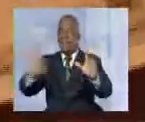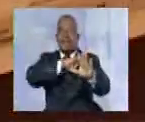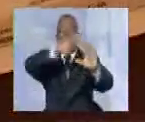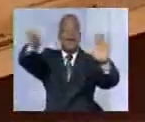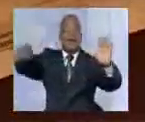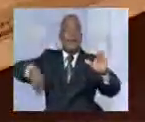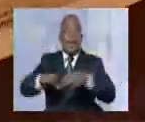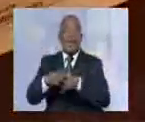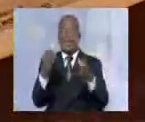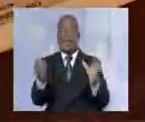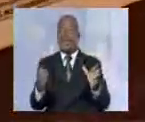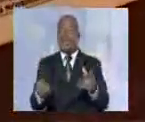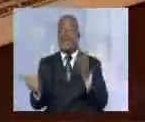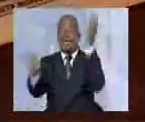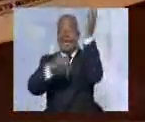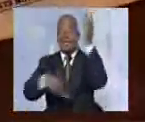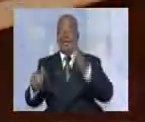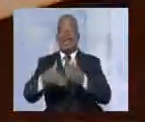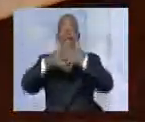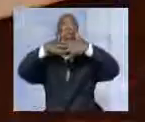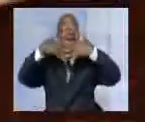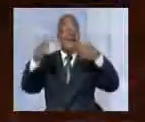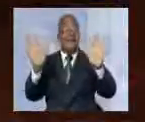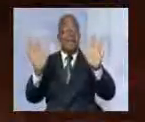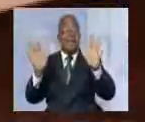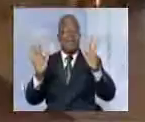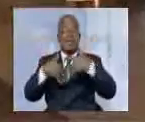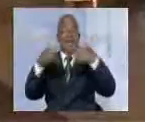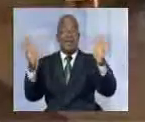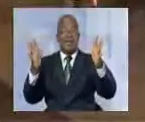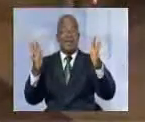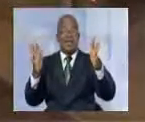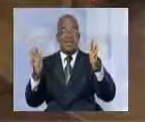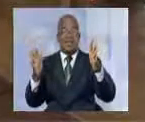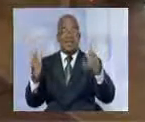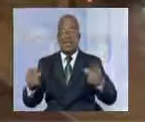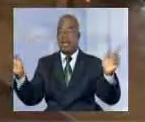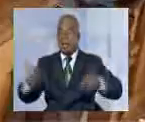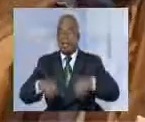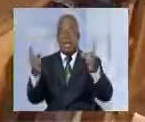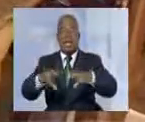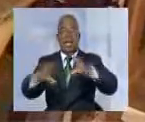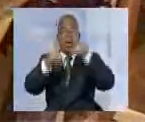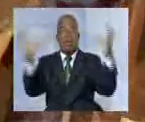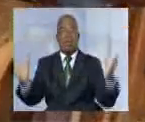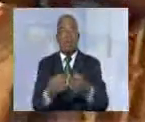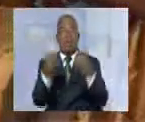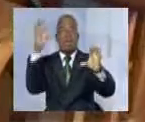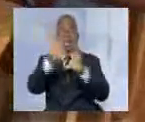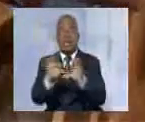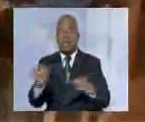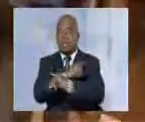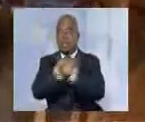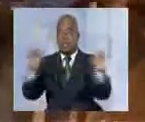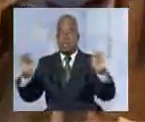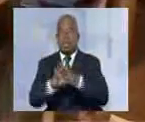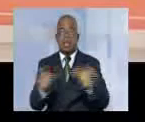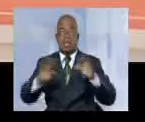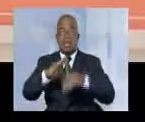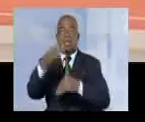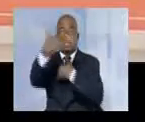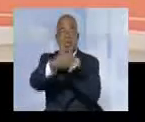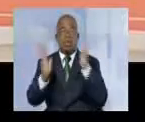Place à la proclamation des résultats. Pendant que la commission électorale indépendante s'attelle à cette tâche, le Bureau ivoirien